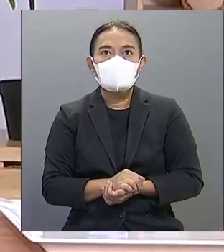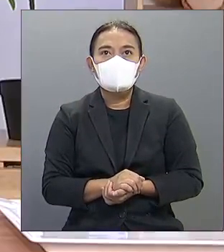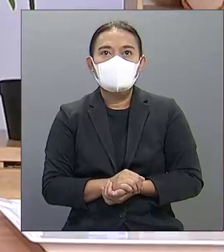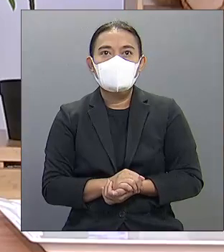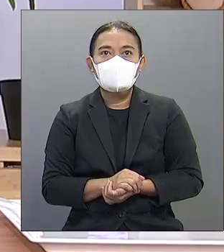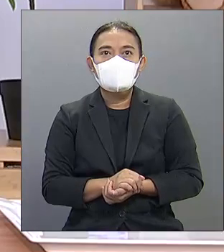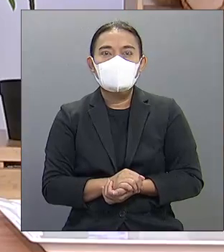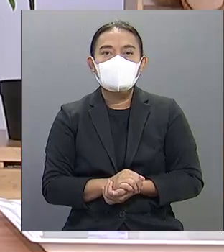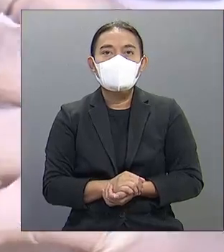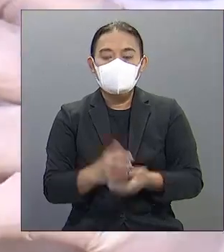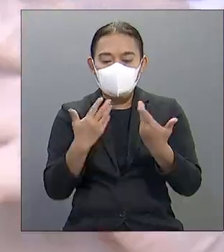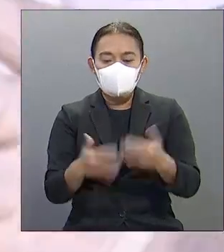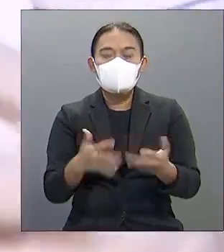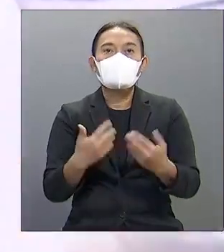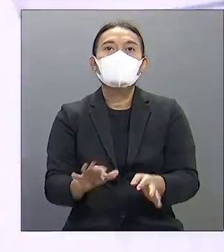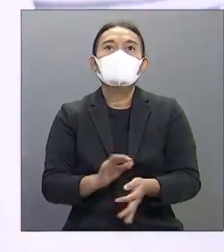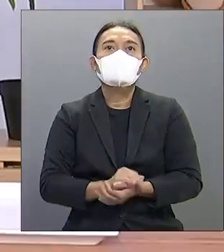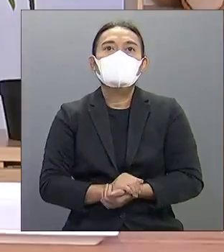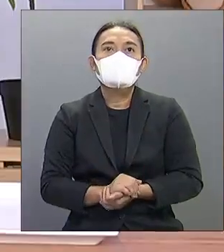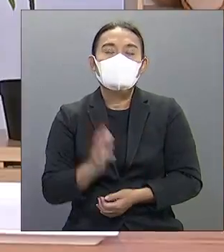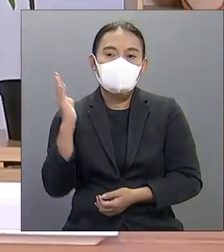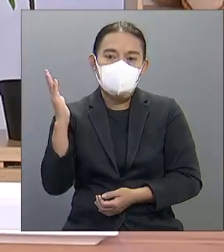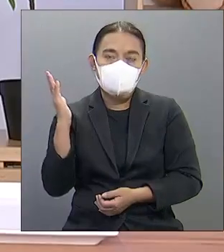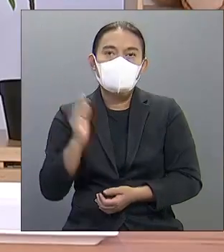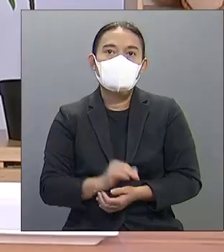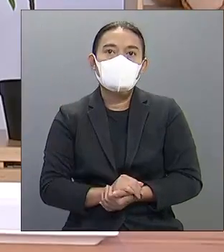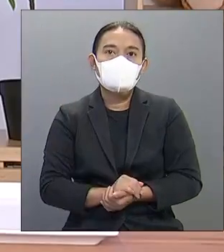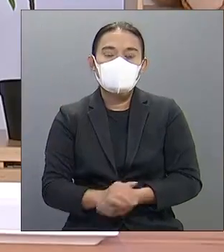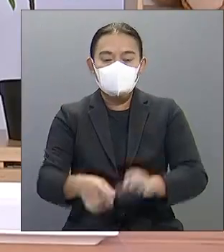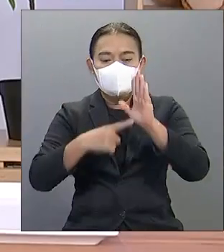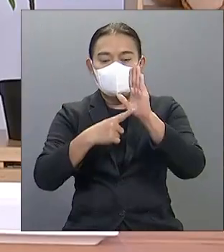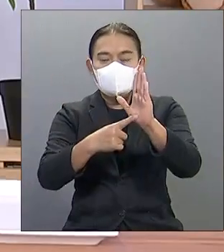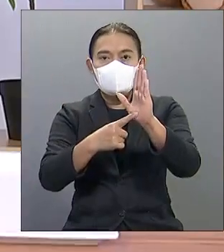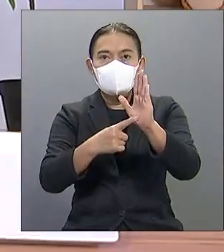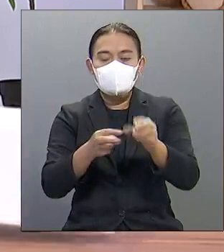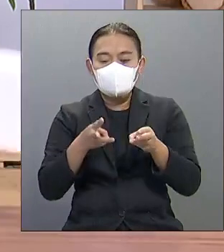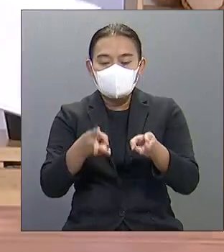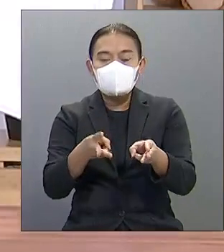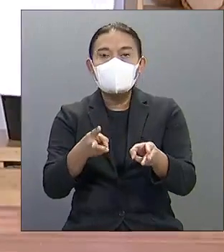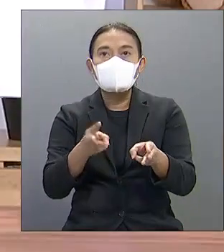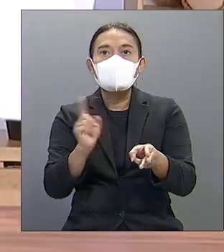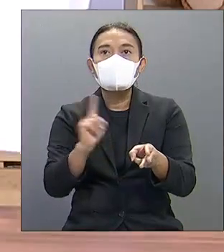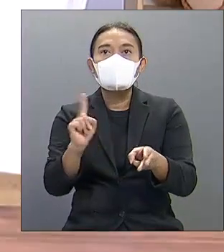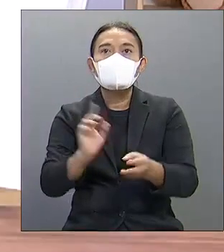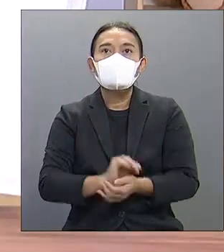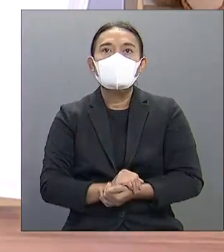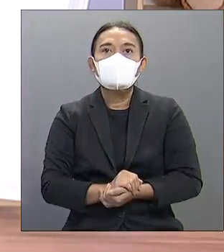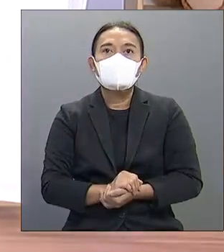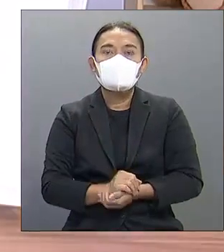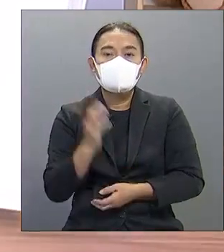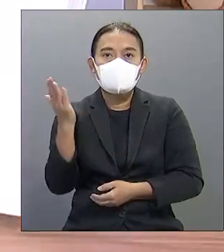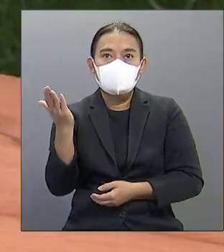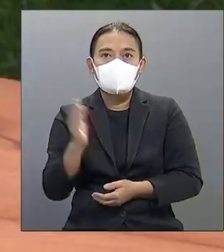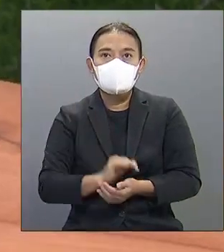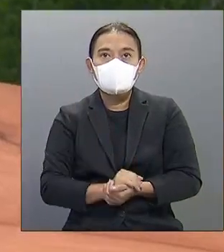เสร็จเรียบร้อยแล้วนะคะก็จะได้หน้าตาแบบนี้เดี๋ยวการจะสาธิตวิธีการใช้นะคะสมมติว่าอันนี้จะเป็นฝาด้าน